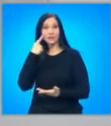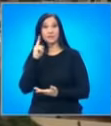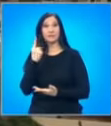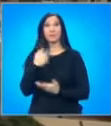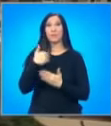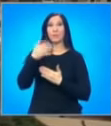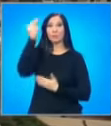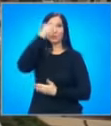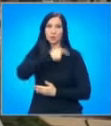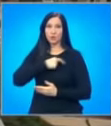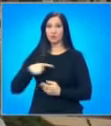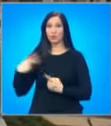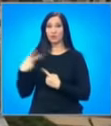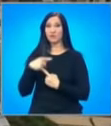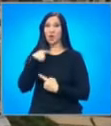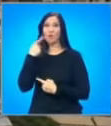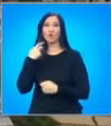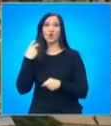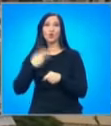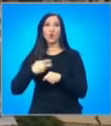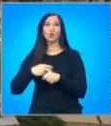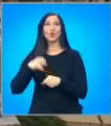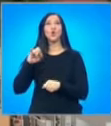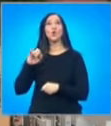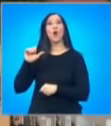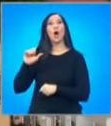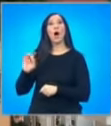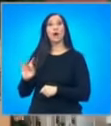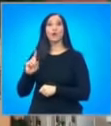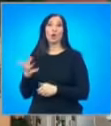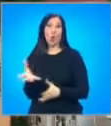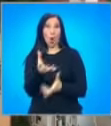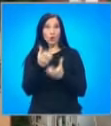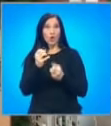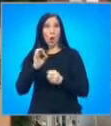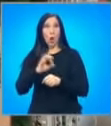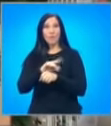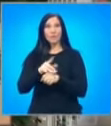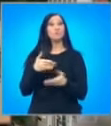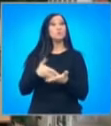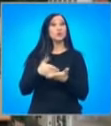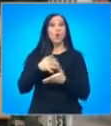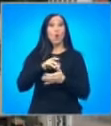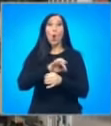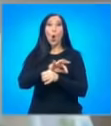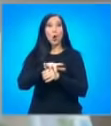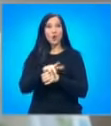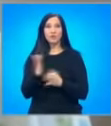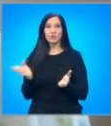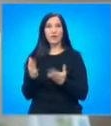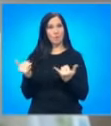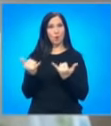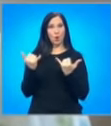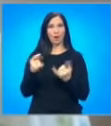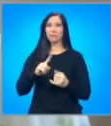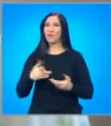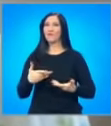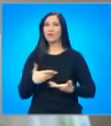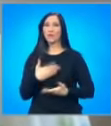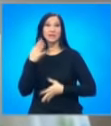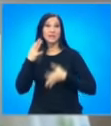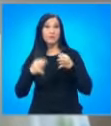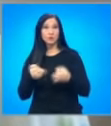говори лекарката от ЮАР, която откри варианта Омикрон. Защо коронавирусът става по-лек? Не е в интерес на вируса